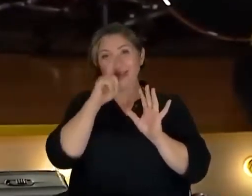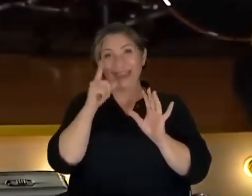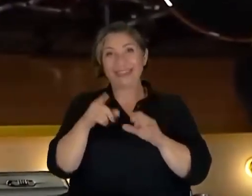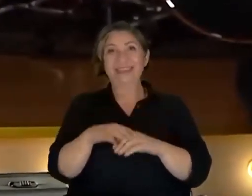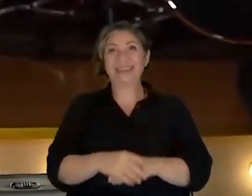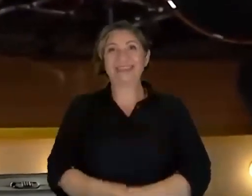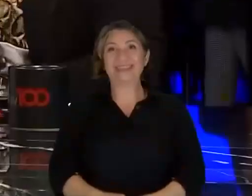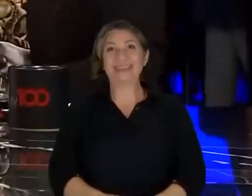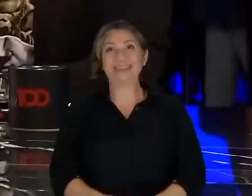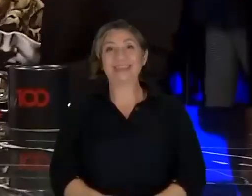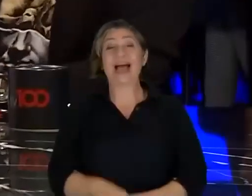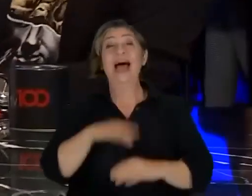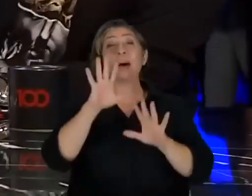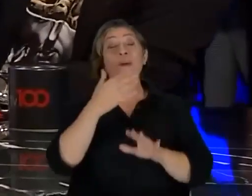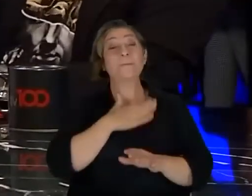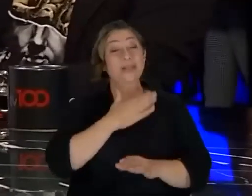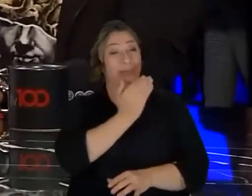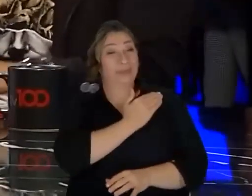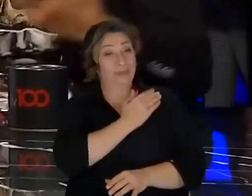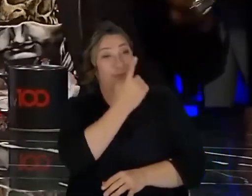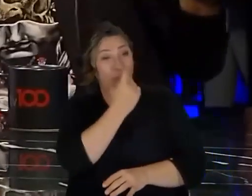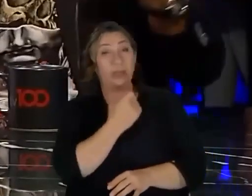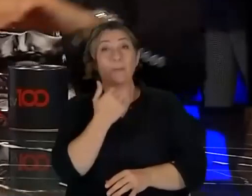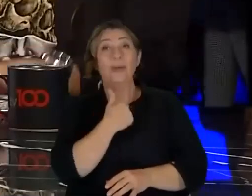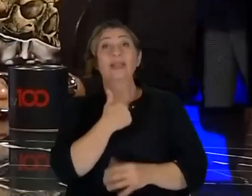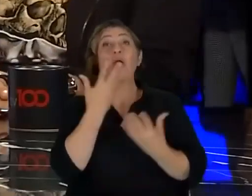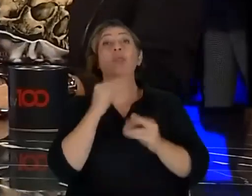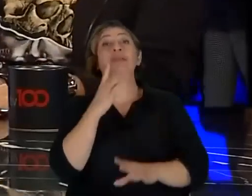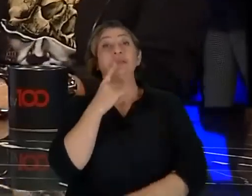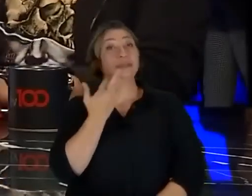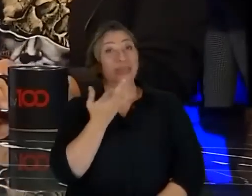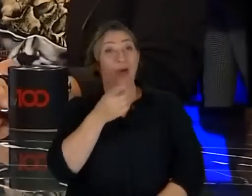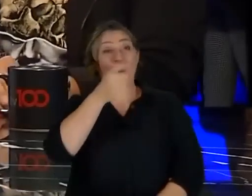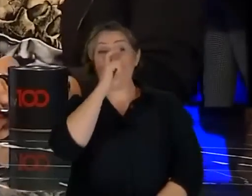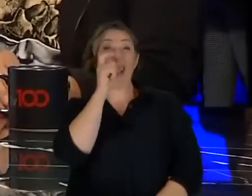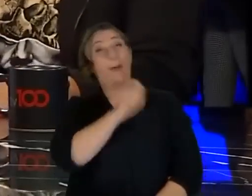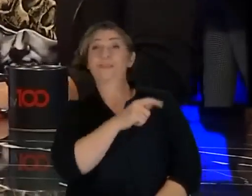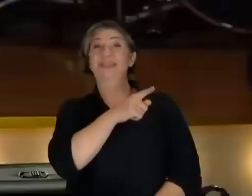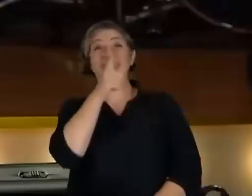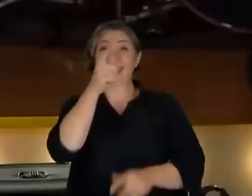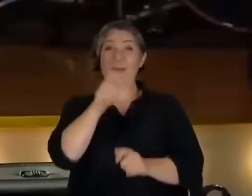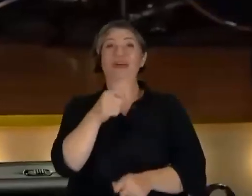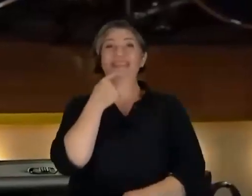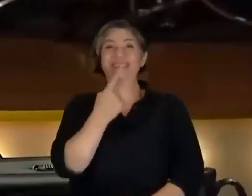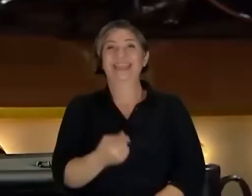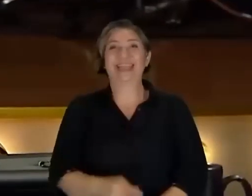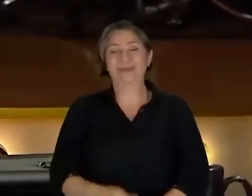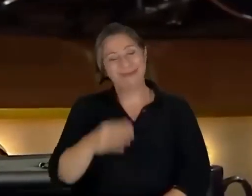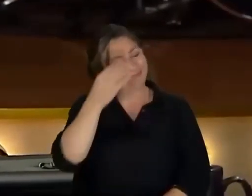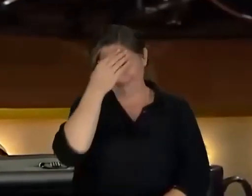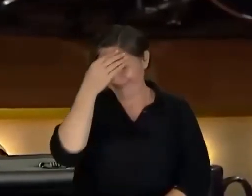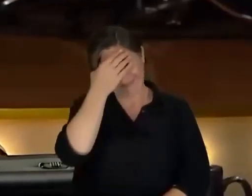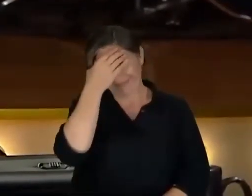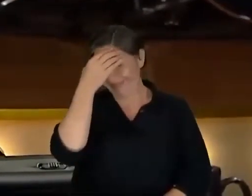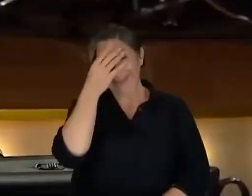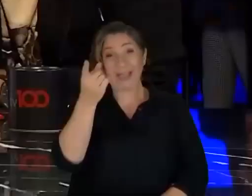verilmemesini. Ama bana söylendiğinde şimdi yani benden olmaz şimdi niye Okan da çekti sen? Biz